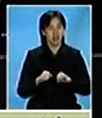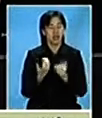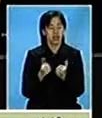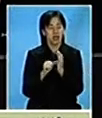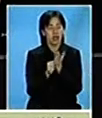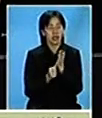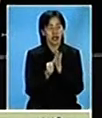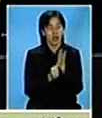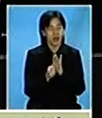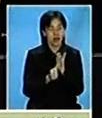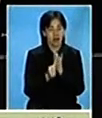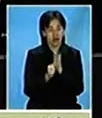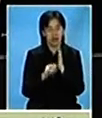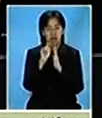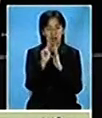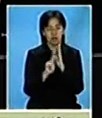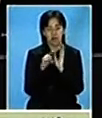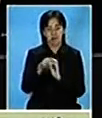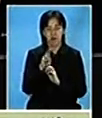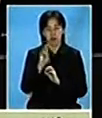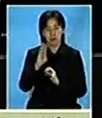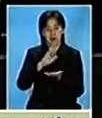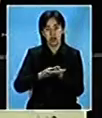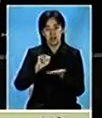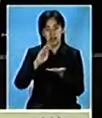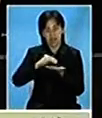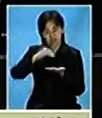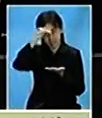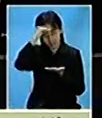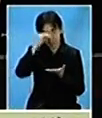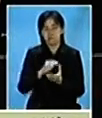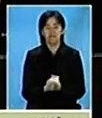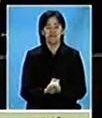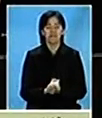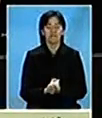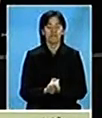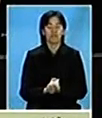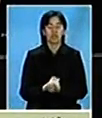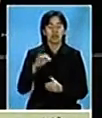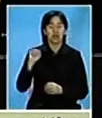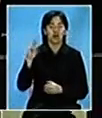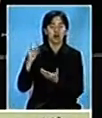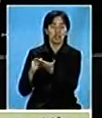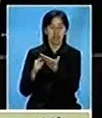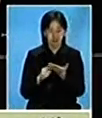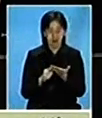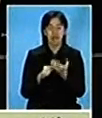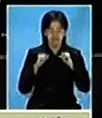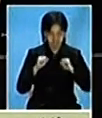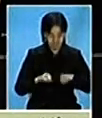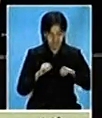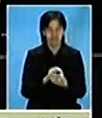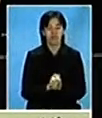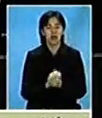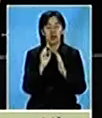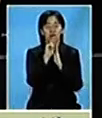แก้ไขเพิ่มเติมร่างพระราชบัญญัติสถาบันการศึกษาฉบับที่พ.ศ.ของวุฒิสภาจึงถือว่าร่าง